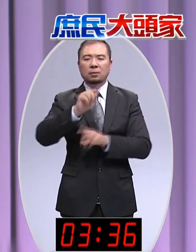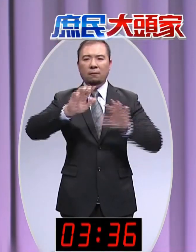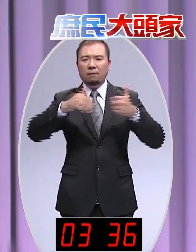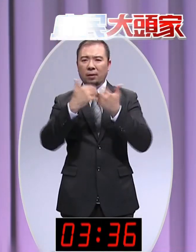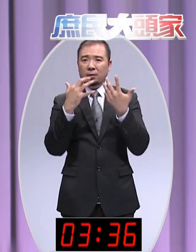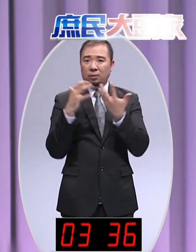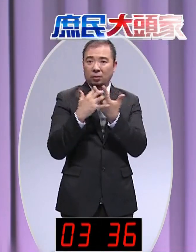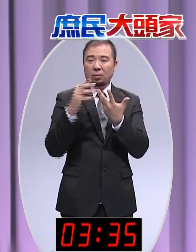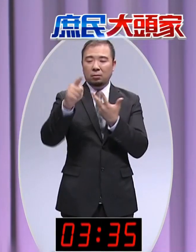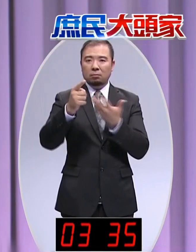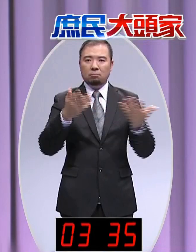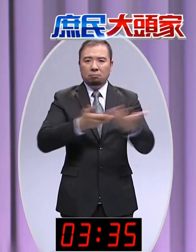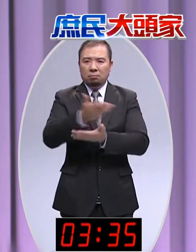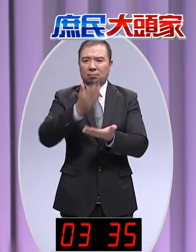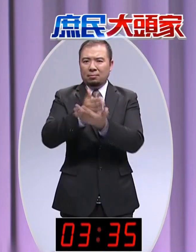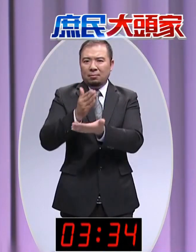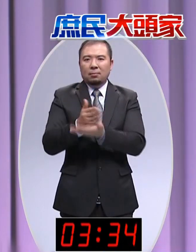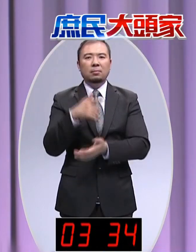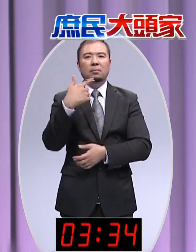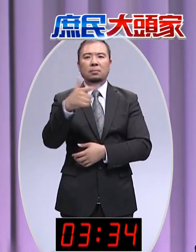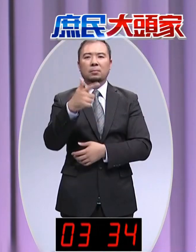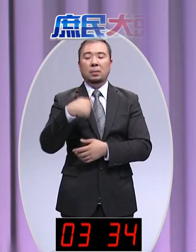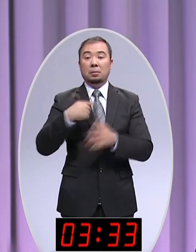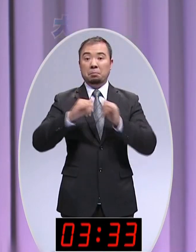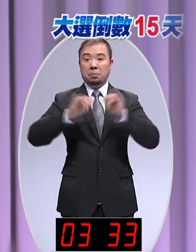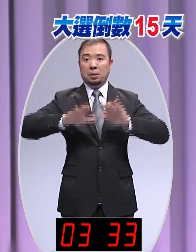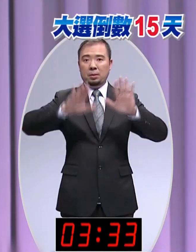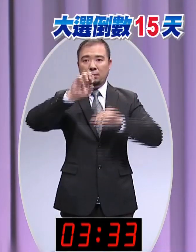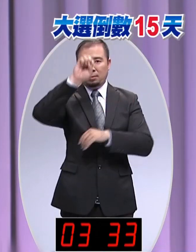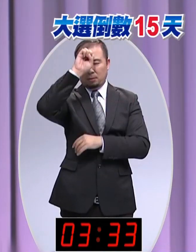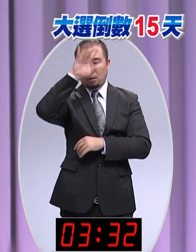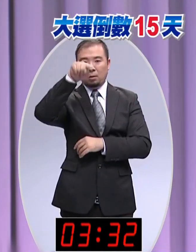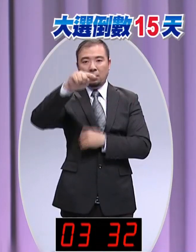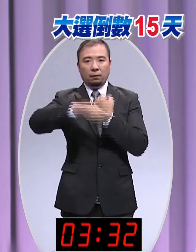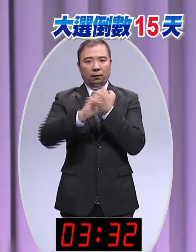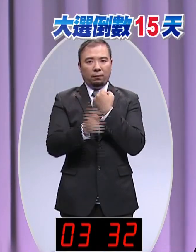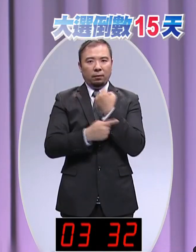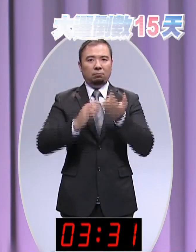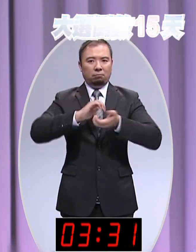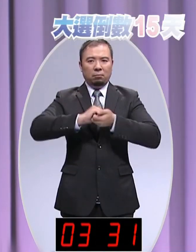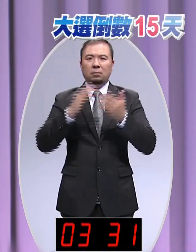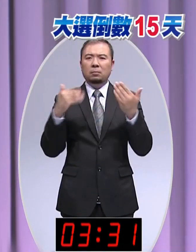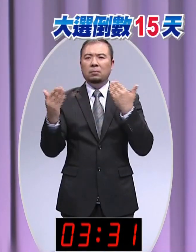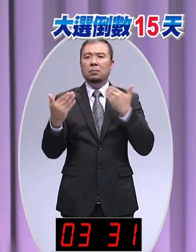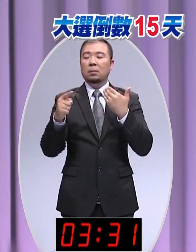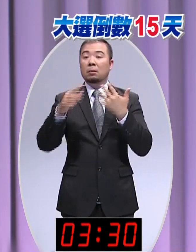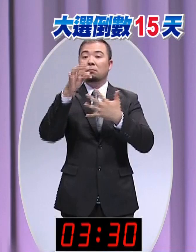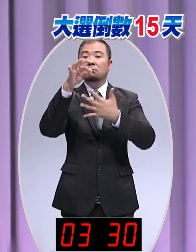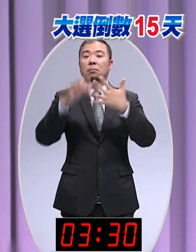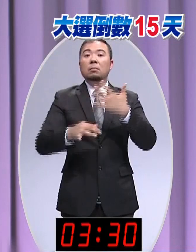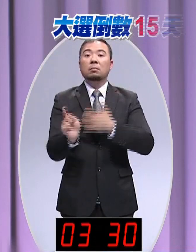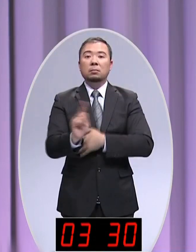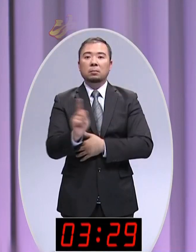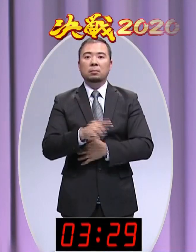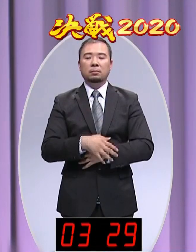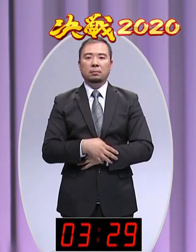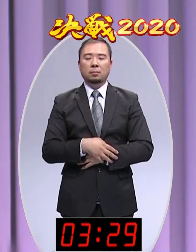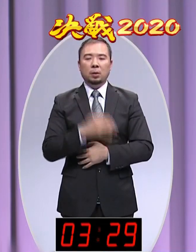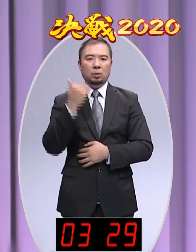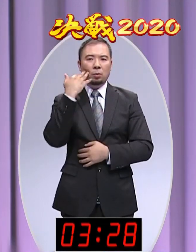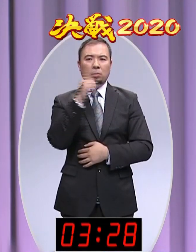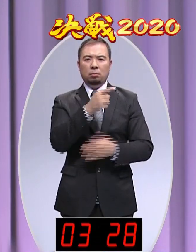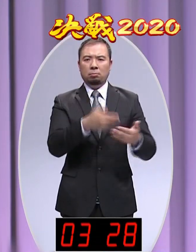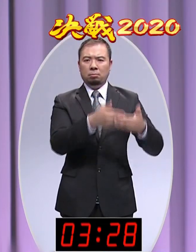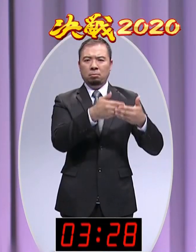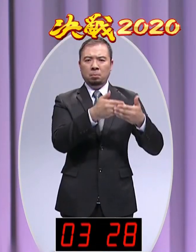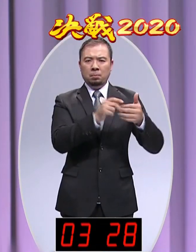团已经解释过了，它的立法精神很清楚，它是有条件的，它是所谓条件就是要接受中国的指示、委